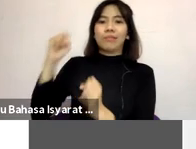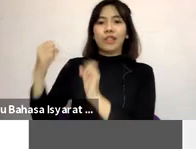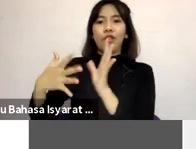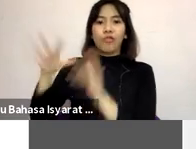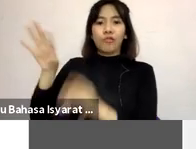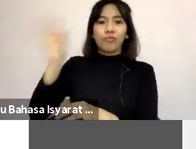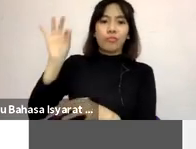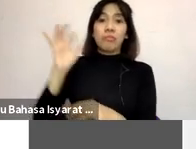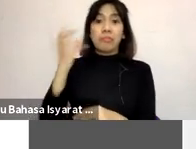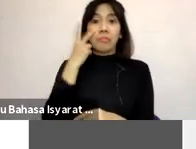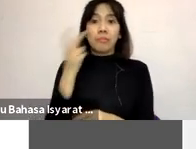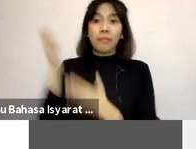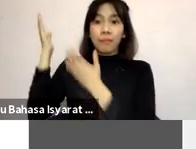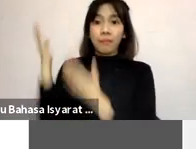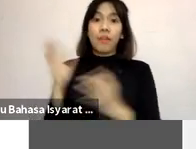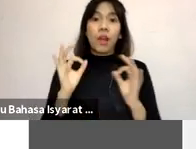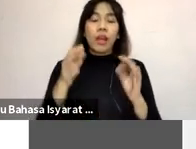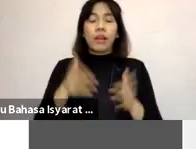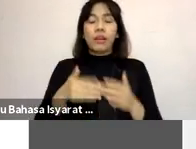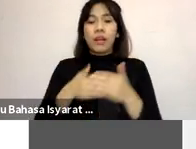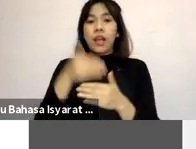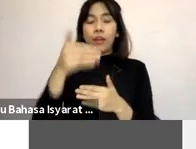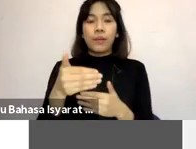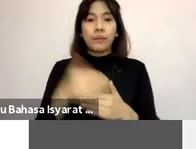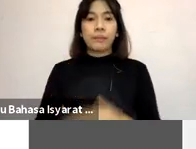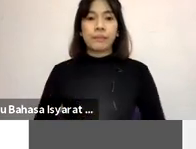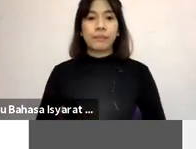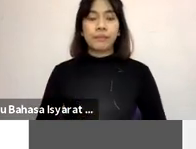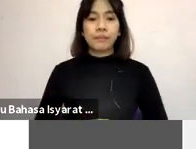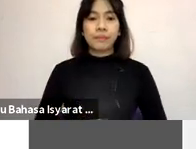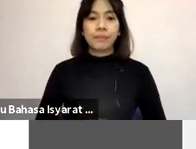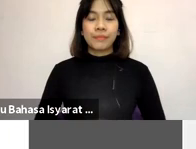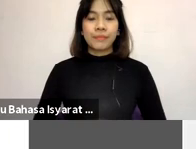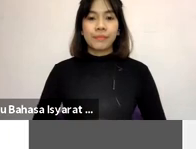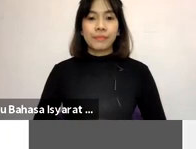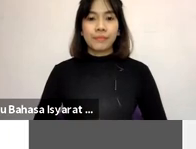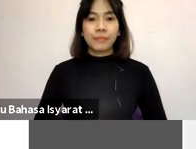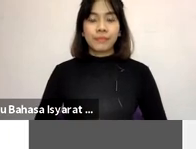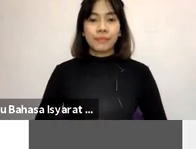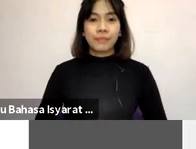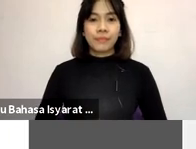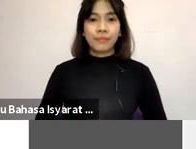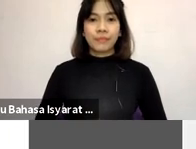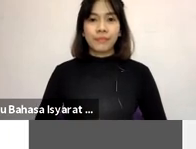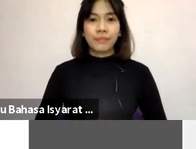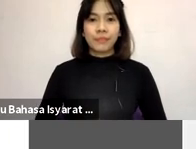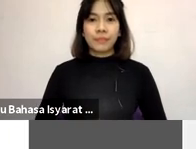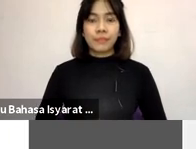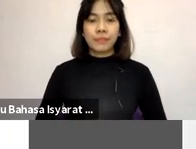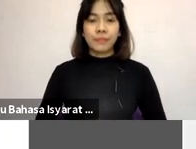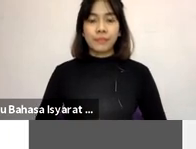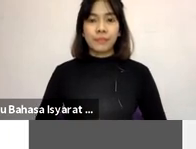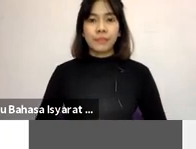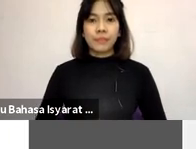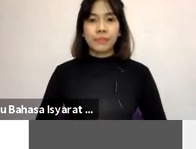lanjutnya Kalau kami membayangkan yang berikutnya